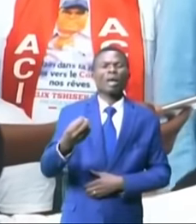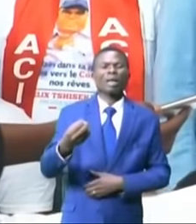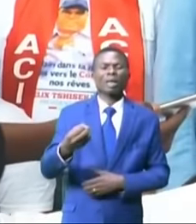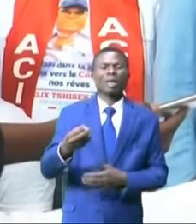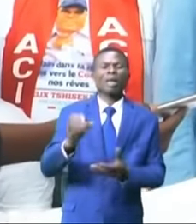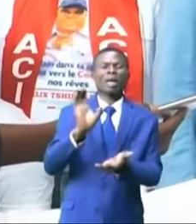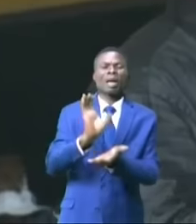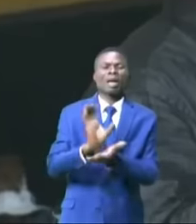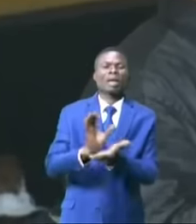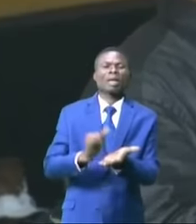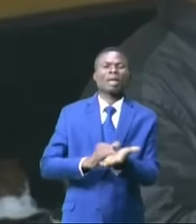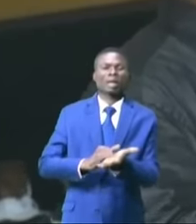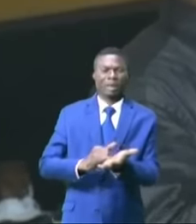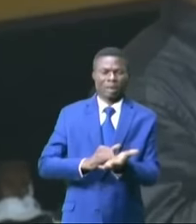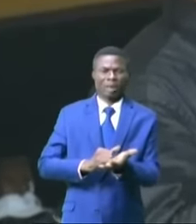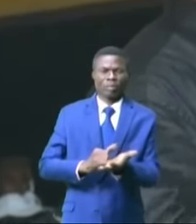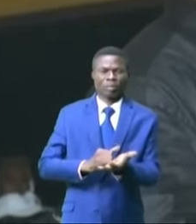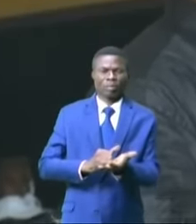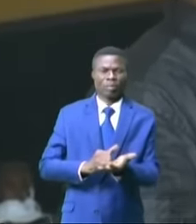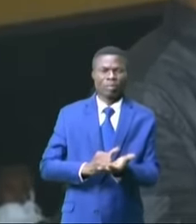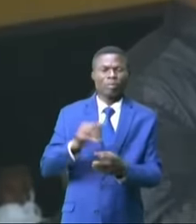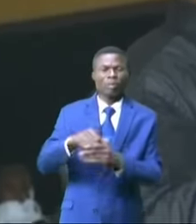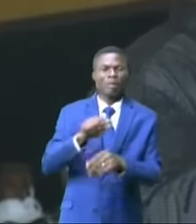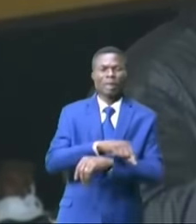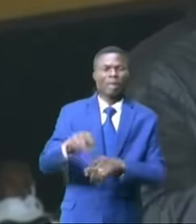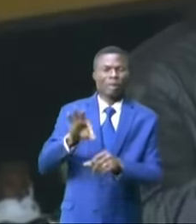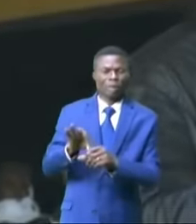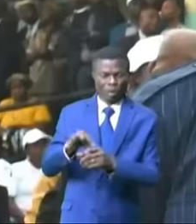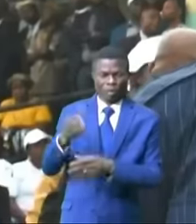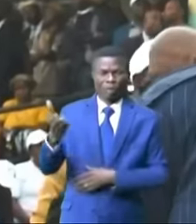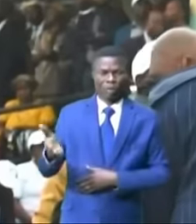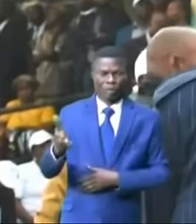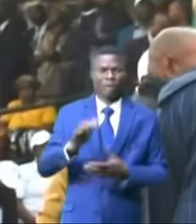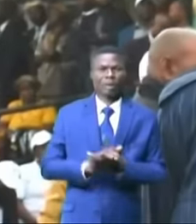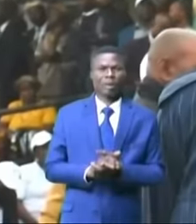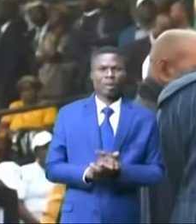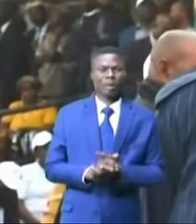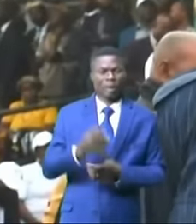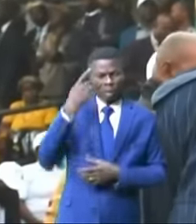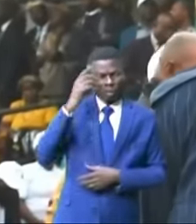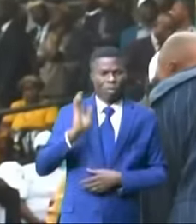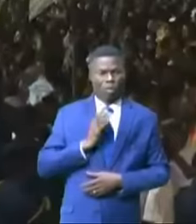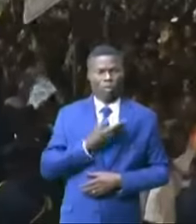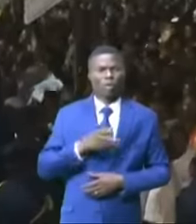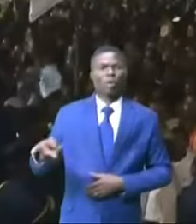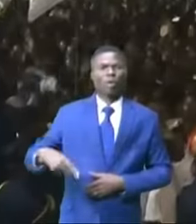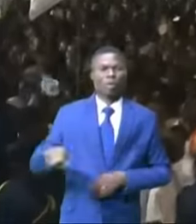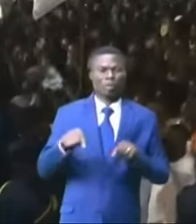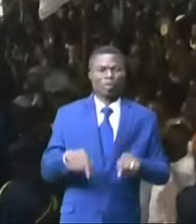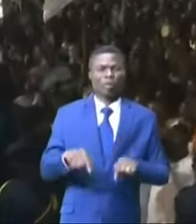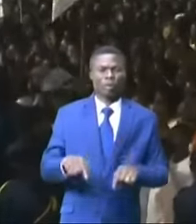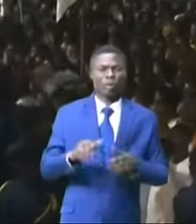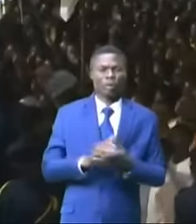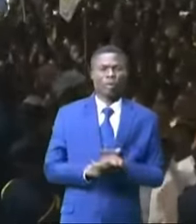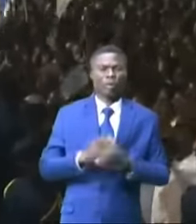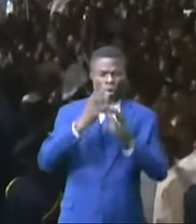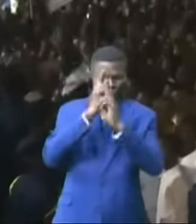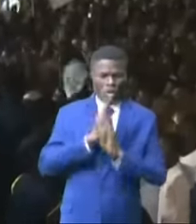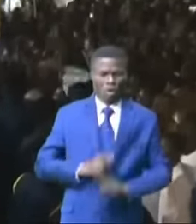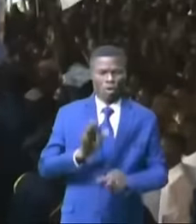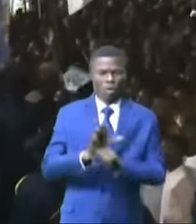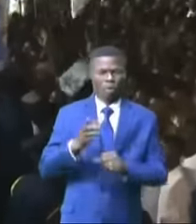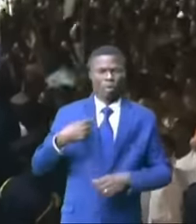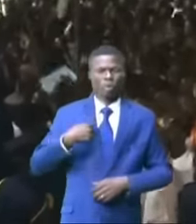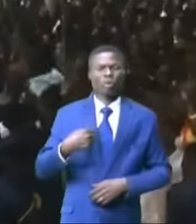vos duplicata. Alors c'est une première. C'est une première pour la province de Maniema. C'est une première visite